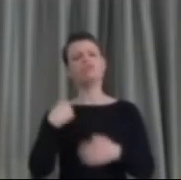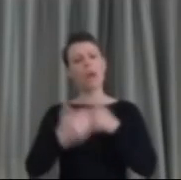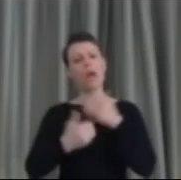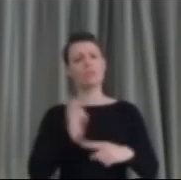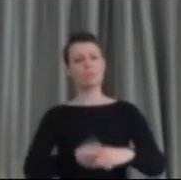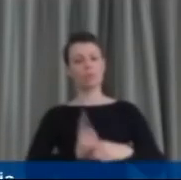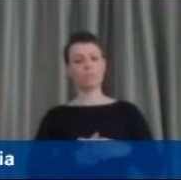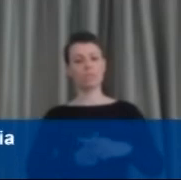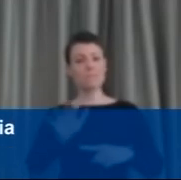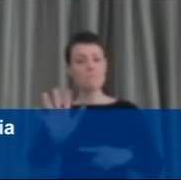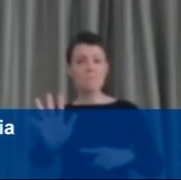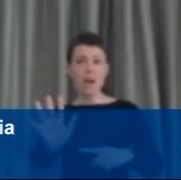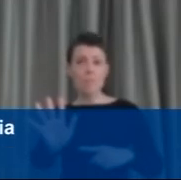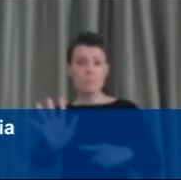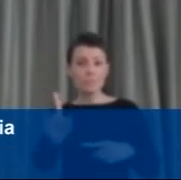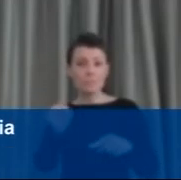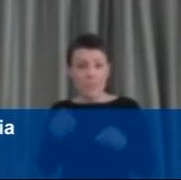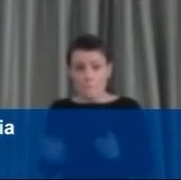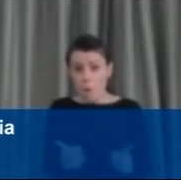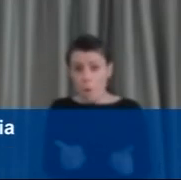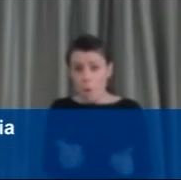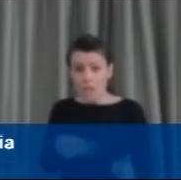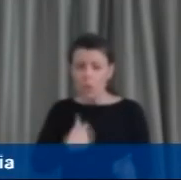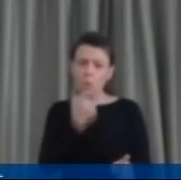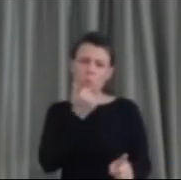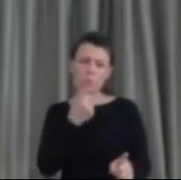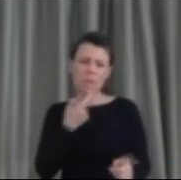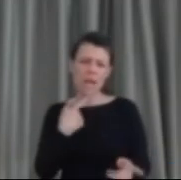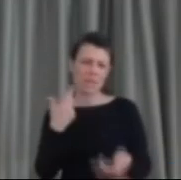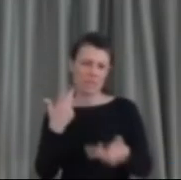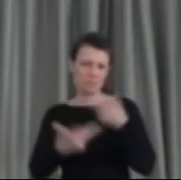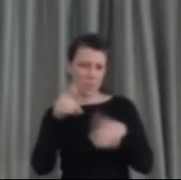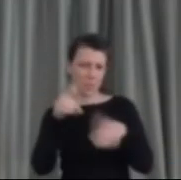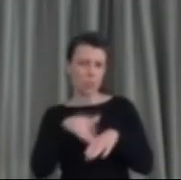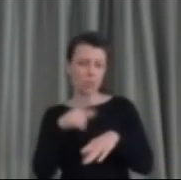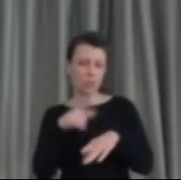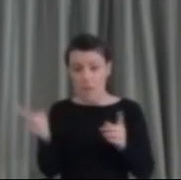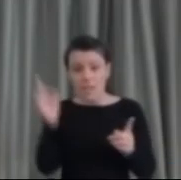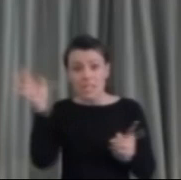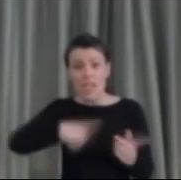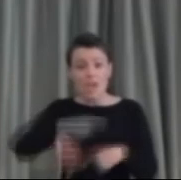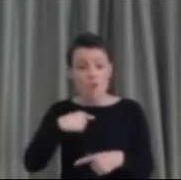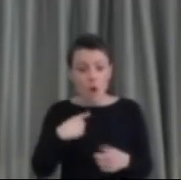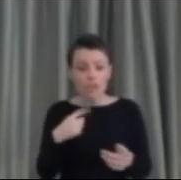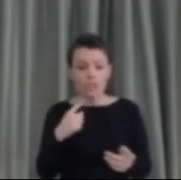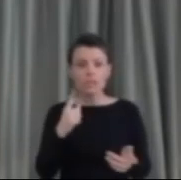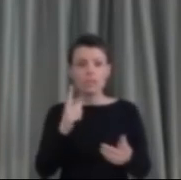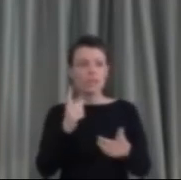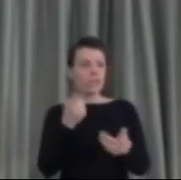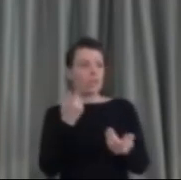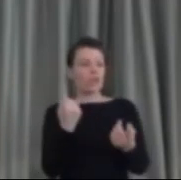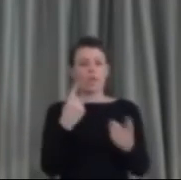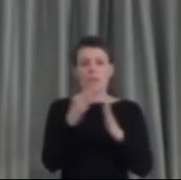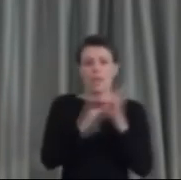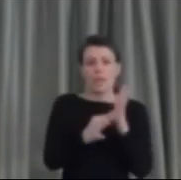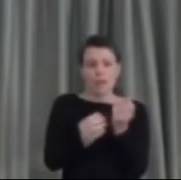consentitemi il termine, folle vanificare tutto. Capiamo che rimanere